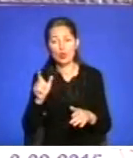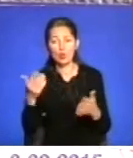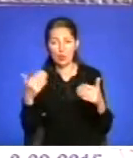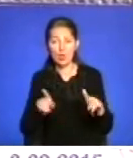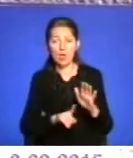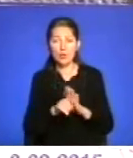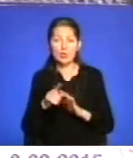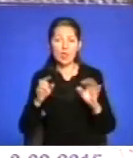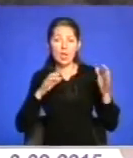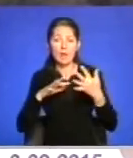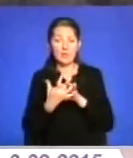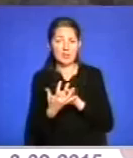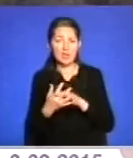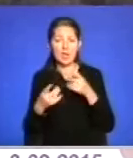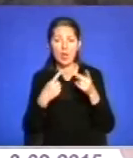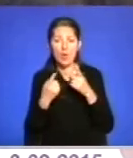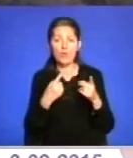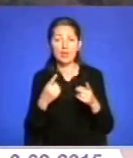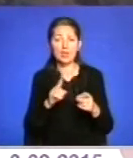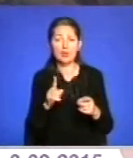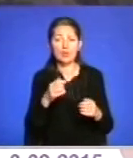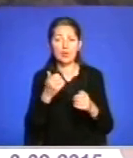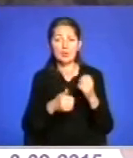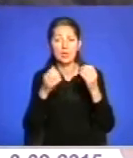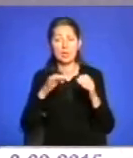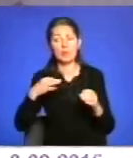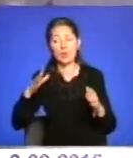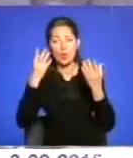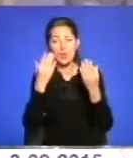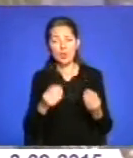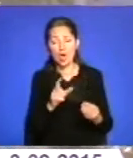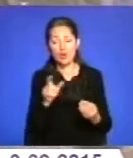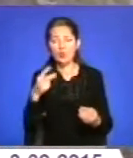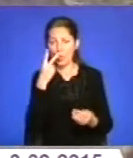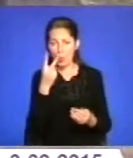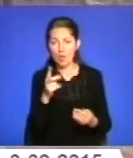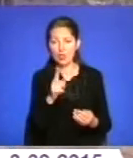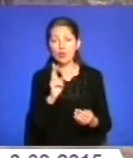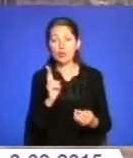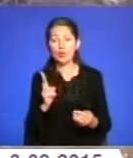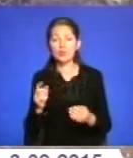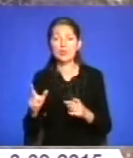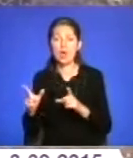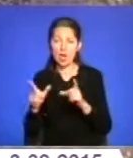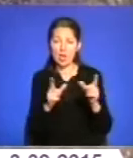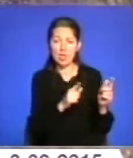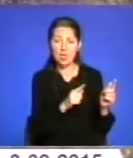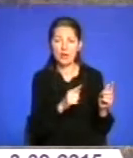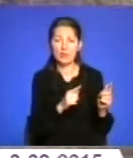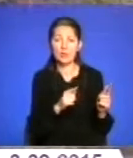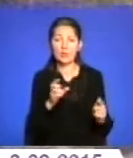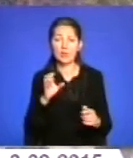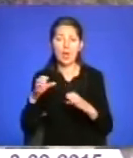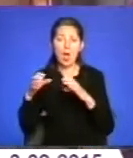почали в селі шуміти, що то серед білого дня, що ціво, люди десь там бачили, що хтось там їздив на